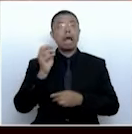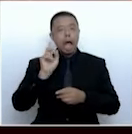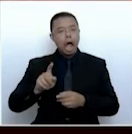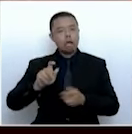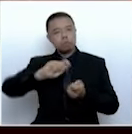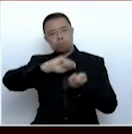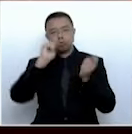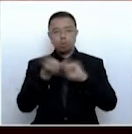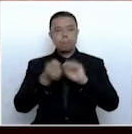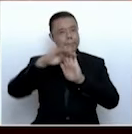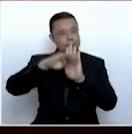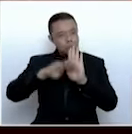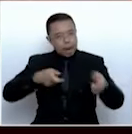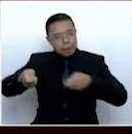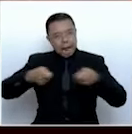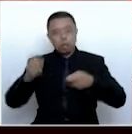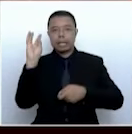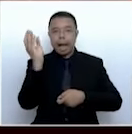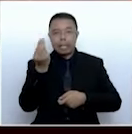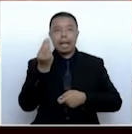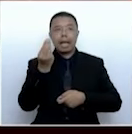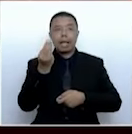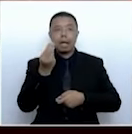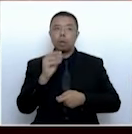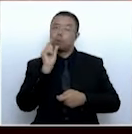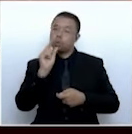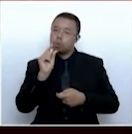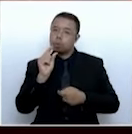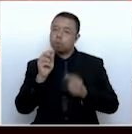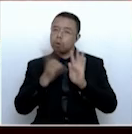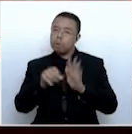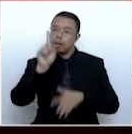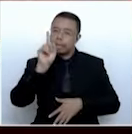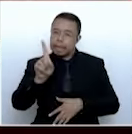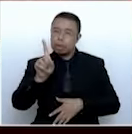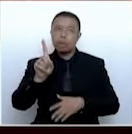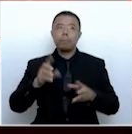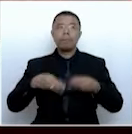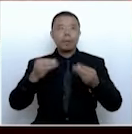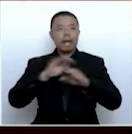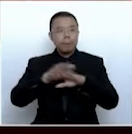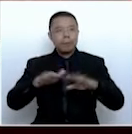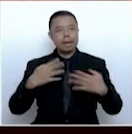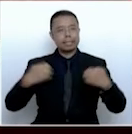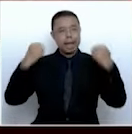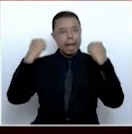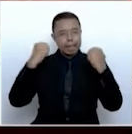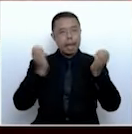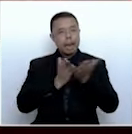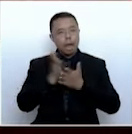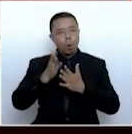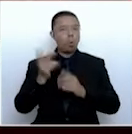reformasi regulasi dan tata kelola Jakarta untuk dengan mengutamakan pemeliharaan kesehatan